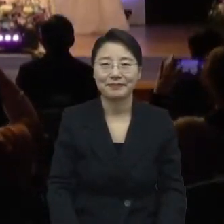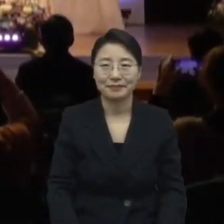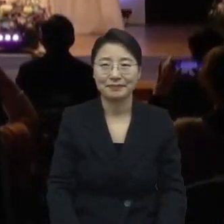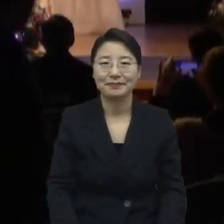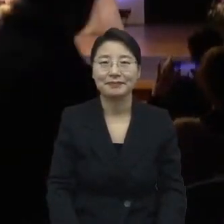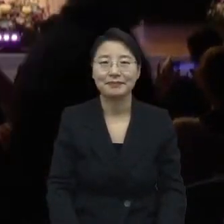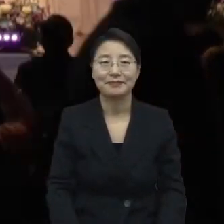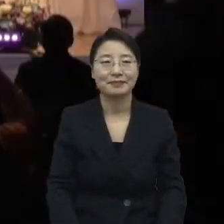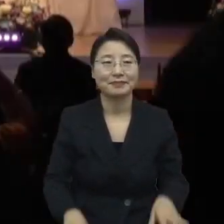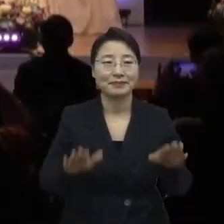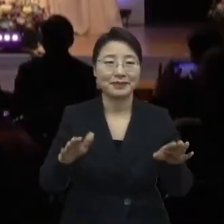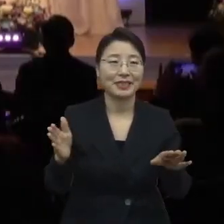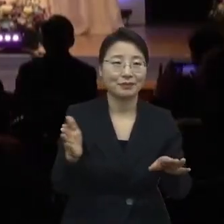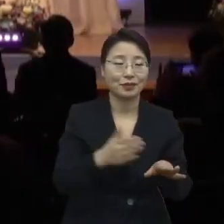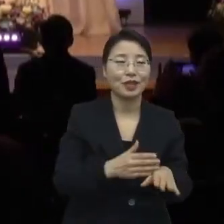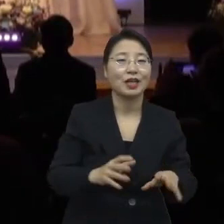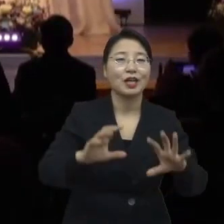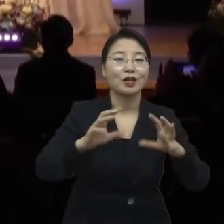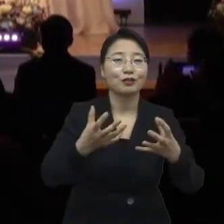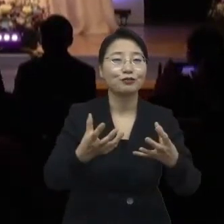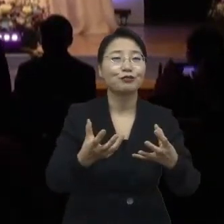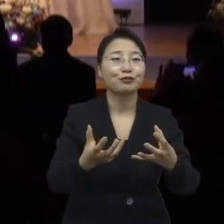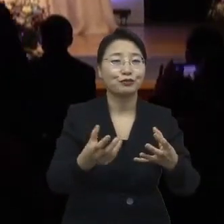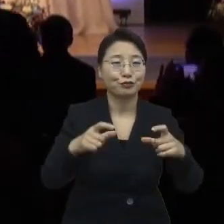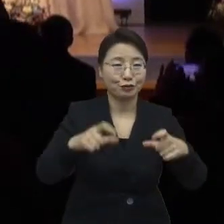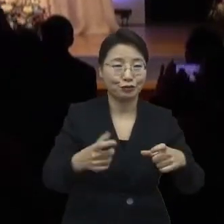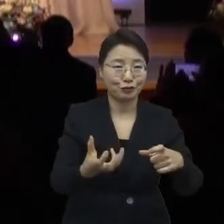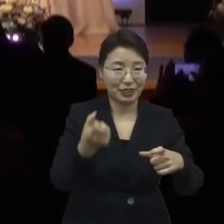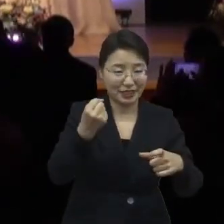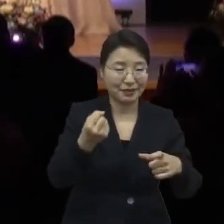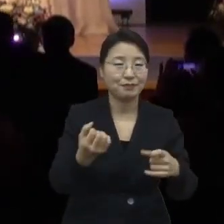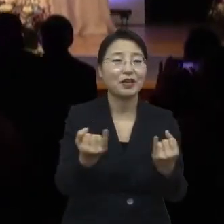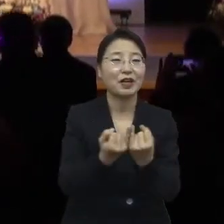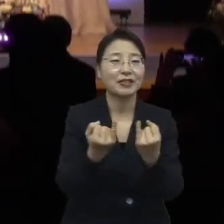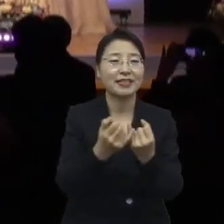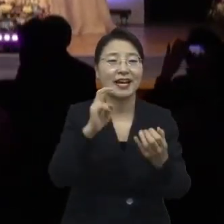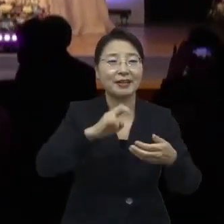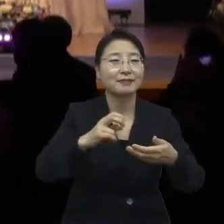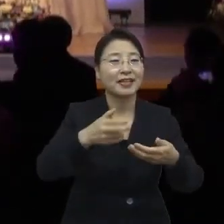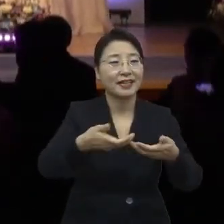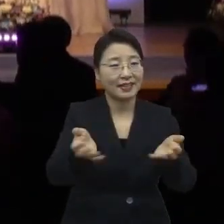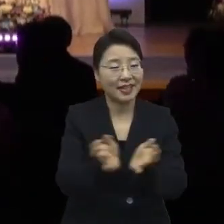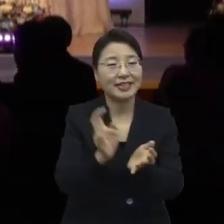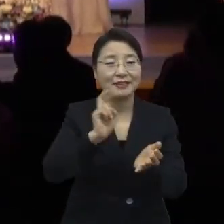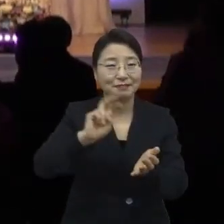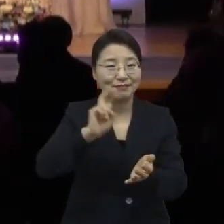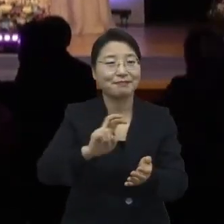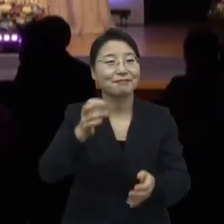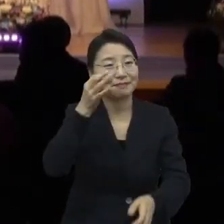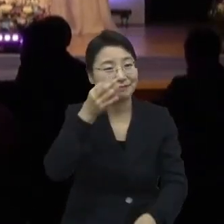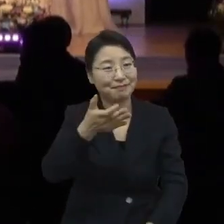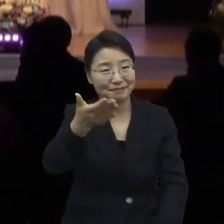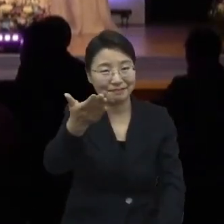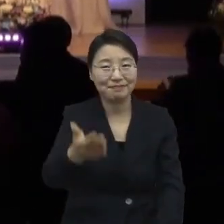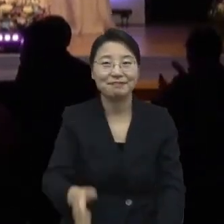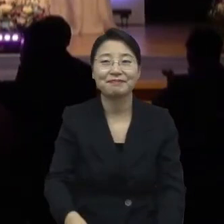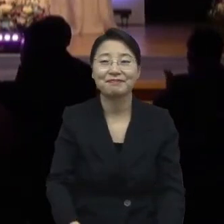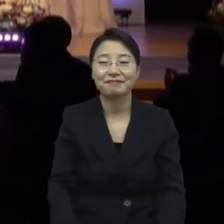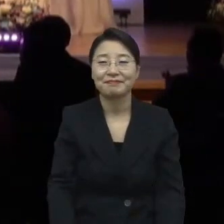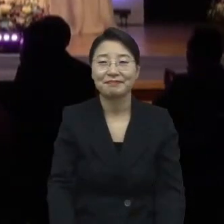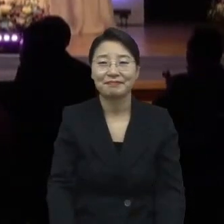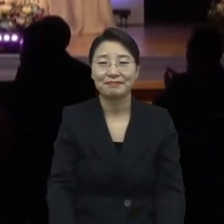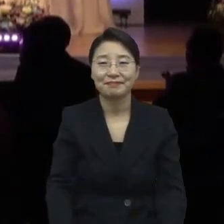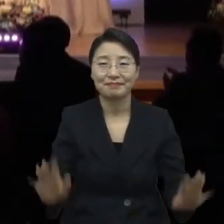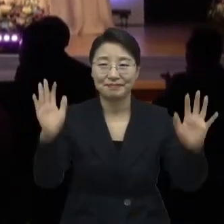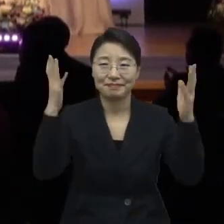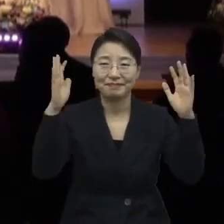네, 그럼 지금부터 구립 여성합창단의 아름다운 음악 청해 듣고 오겠습니다. 큰 박수 부탁드리겠습니다.